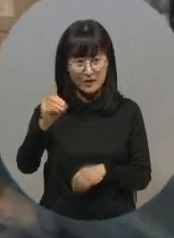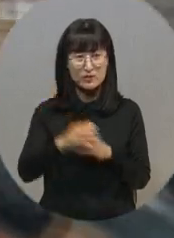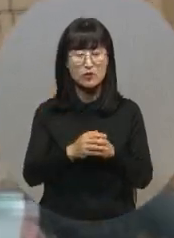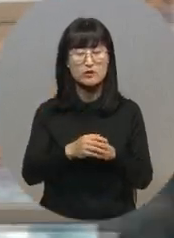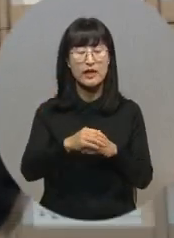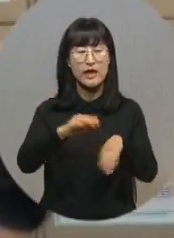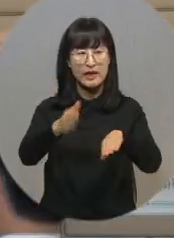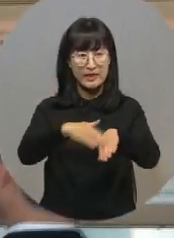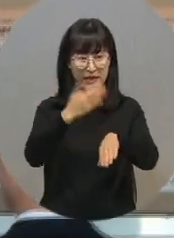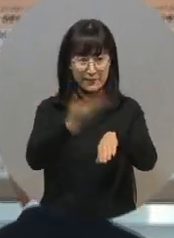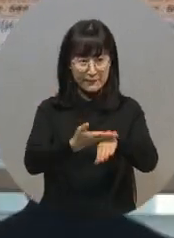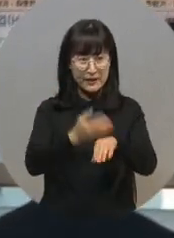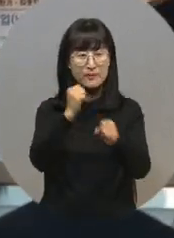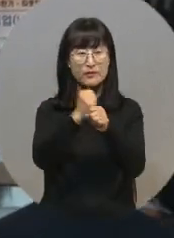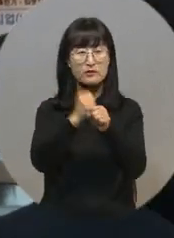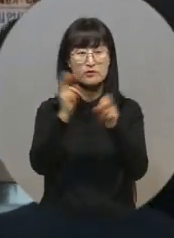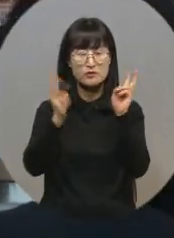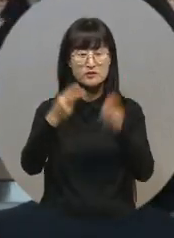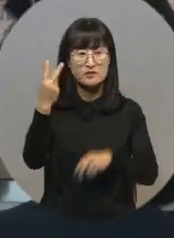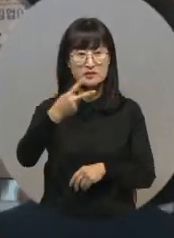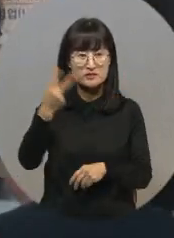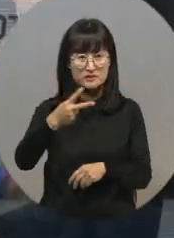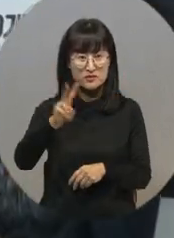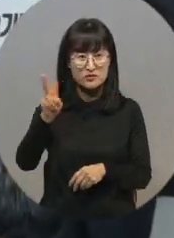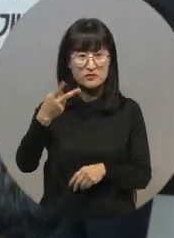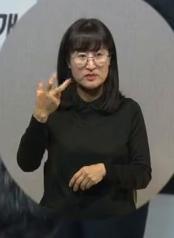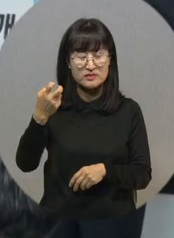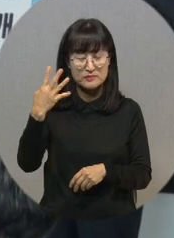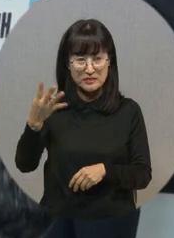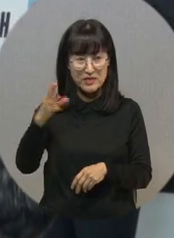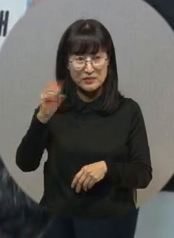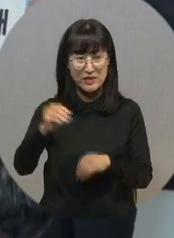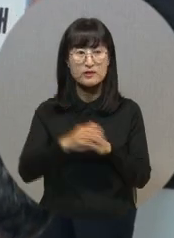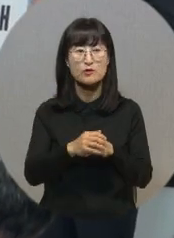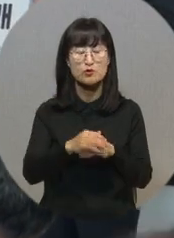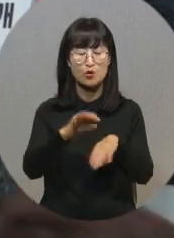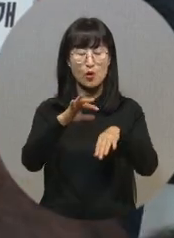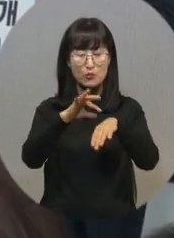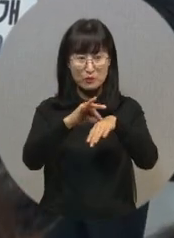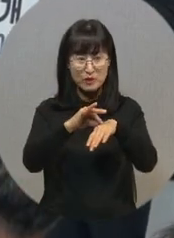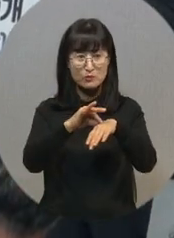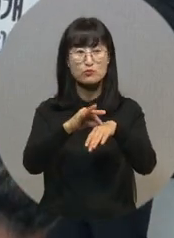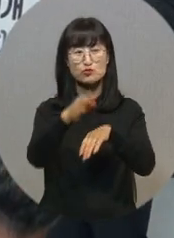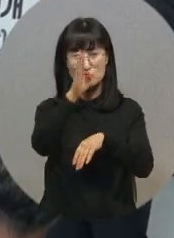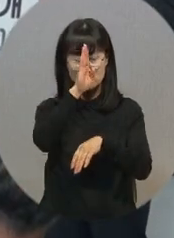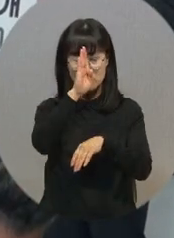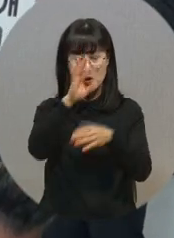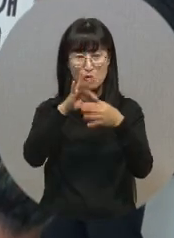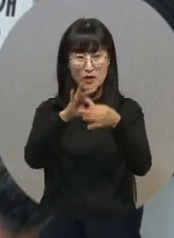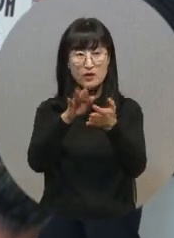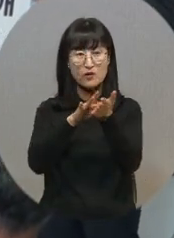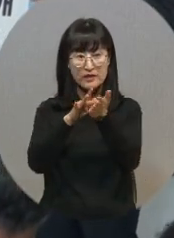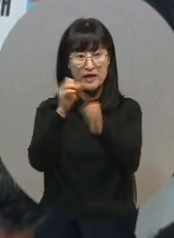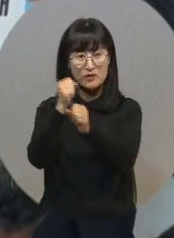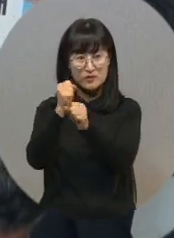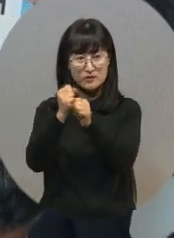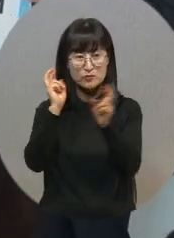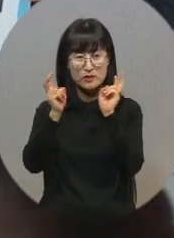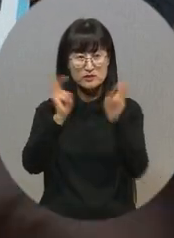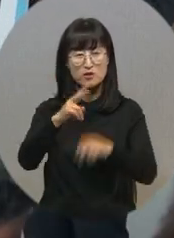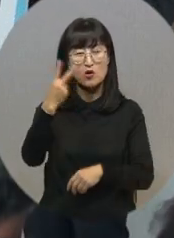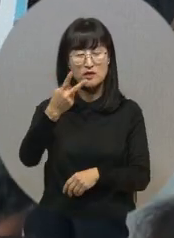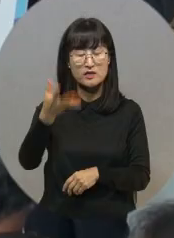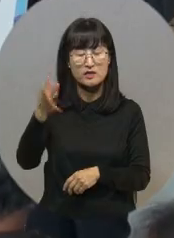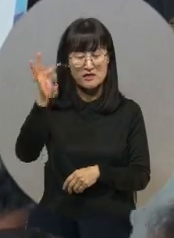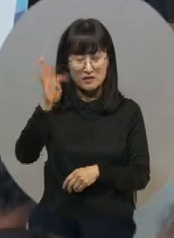제조회사는 2,274만 원 상당의 양말을, 피부질환 의약품 제조회사는 2억 1,508만 원